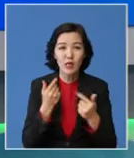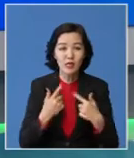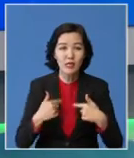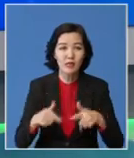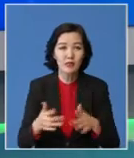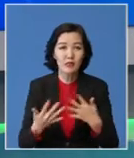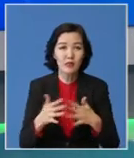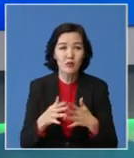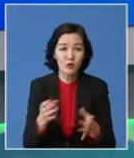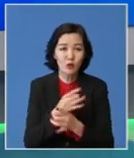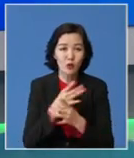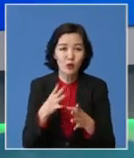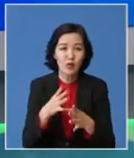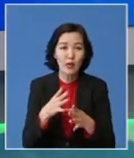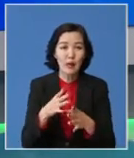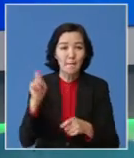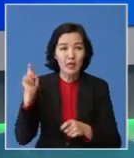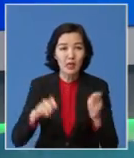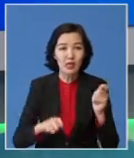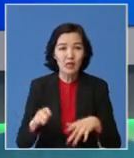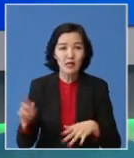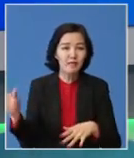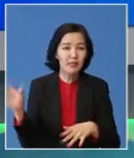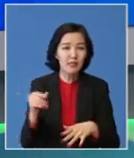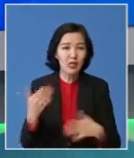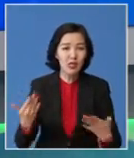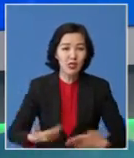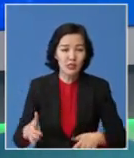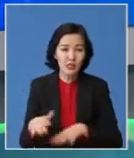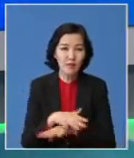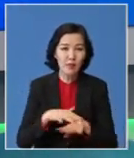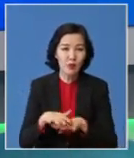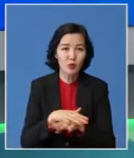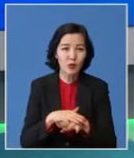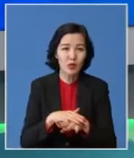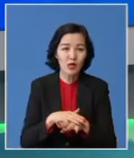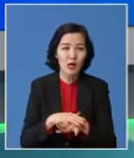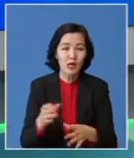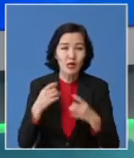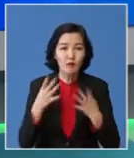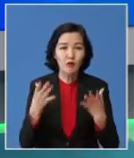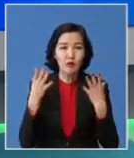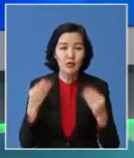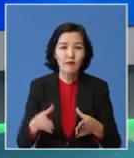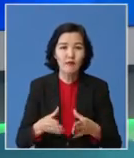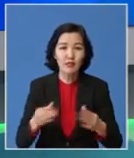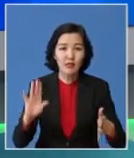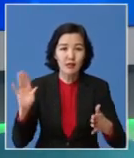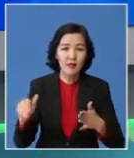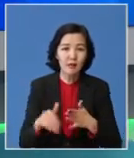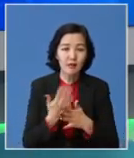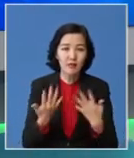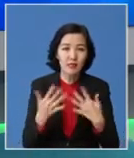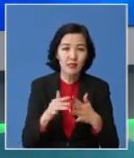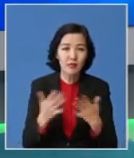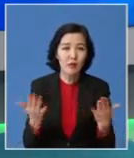организованные в сельском доме культуры, пришли практически все жители поселка. О том, как празднуется день весеннего обновления на селе